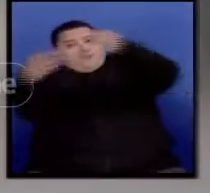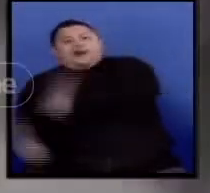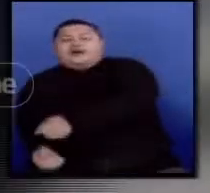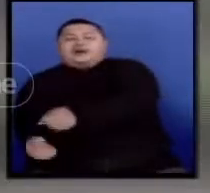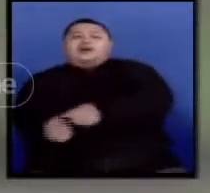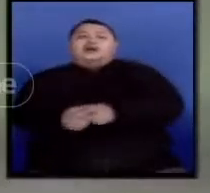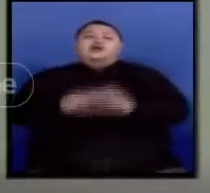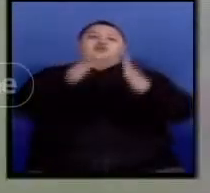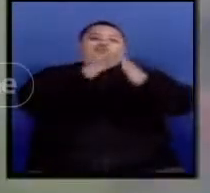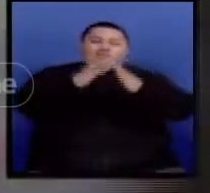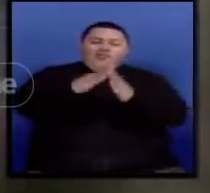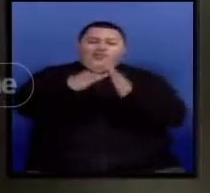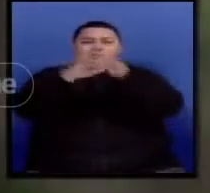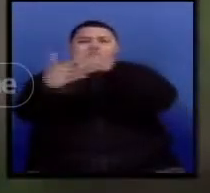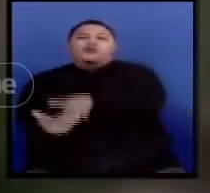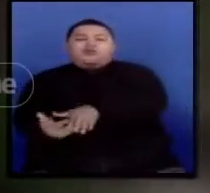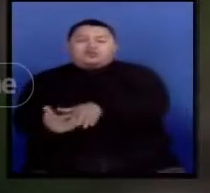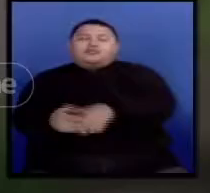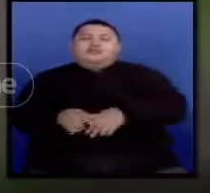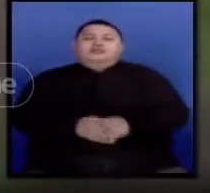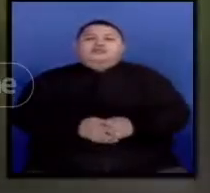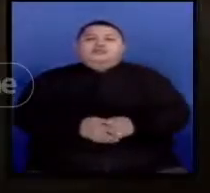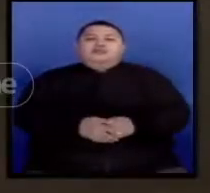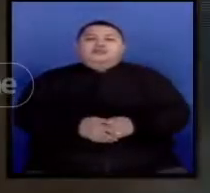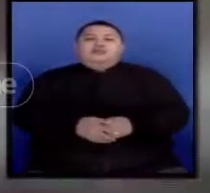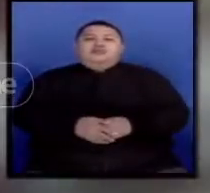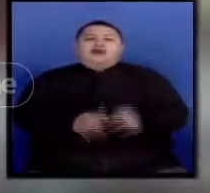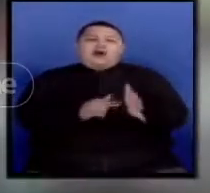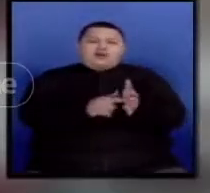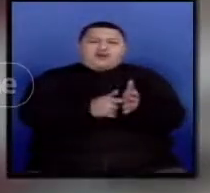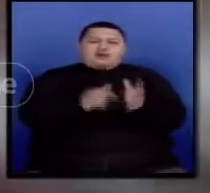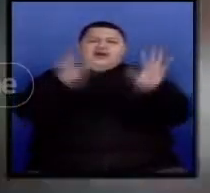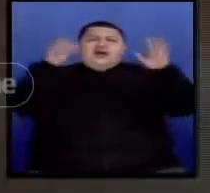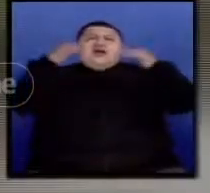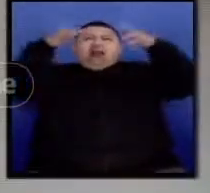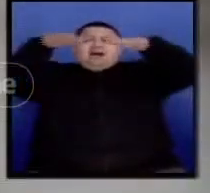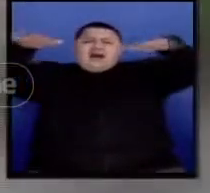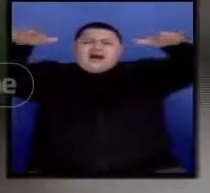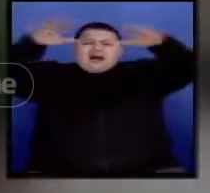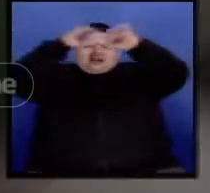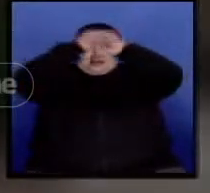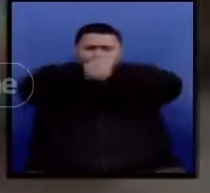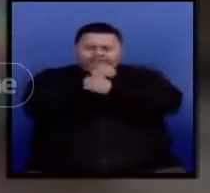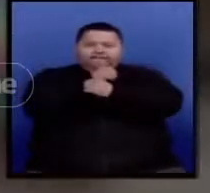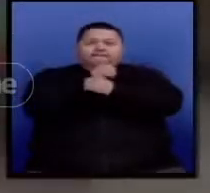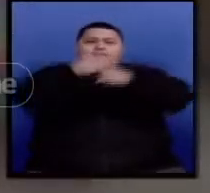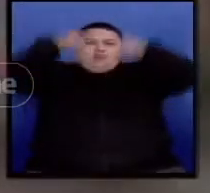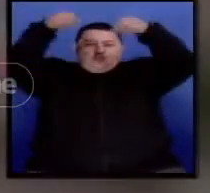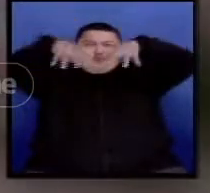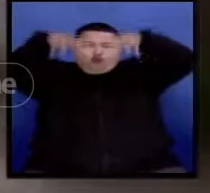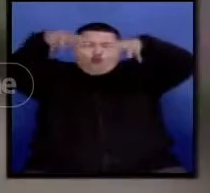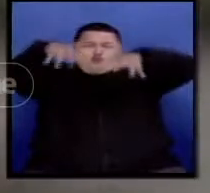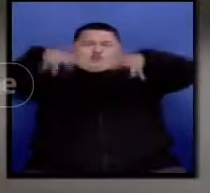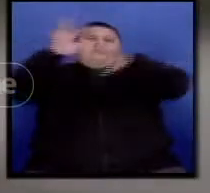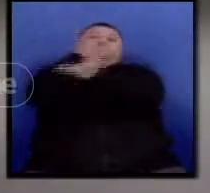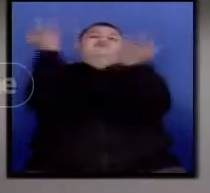warung lainnya. Pemilik warung mengatakan awalnya langit sangat gelap. Kemudian turunlah hujan deras yang disertai angin